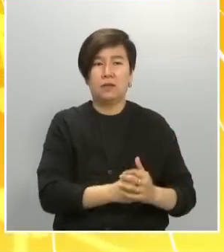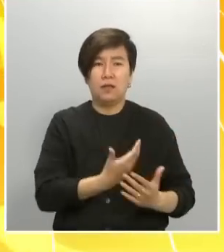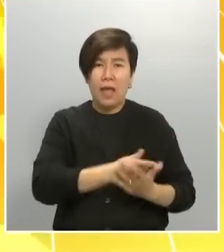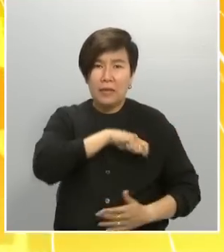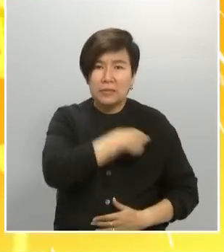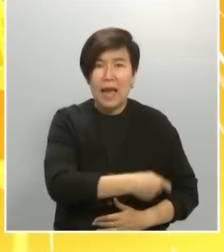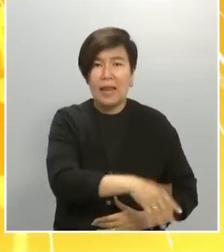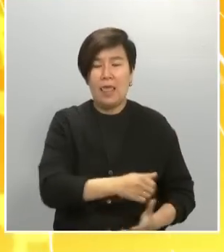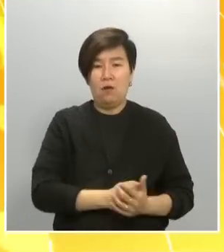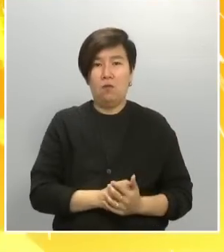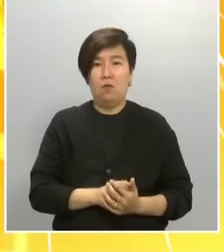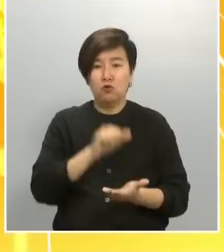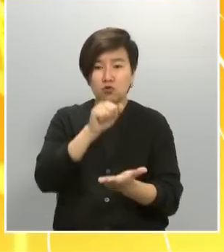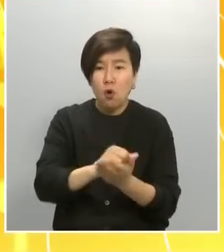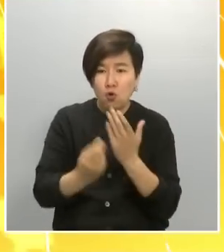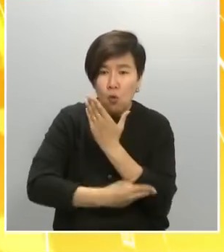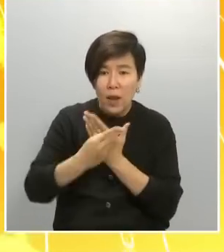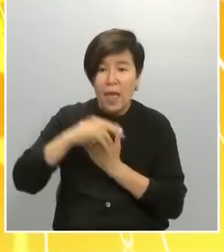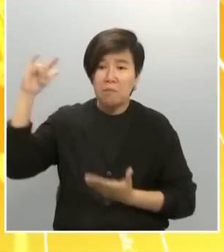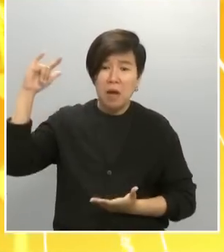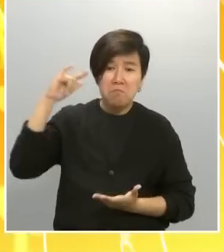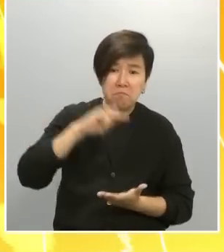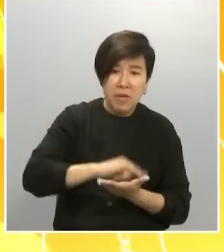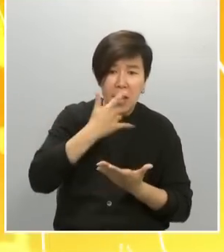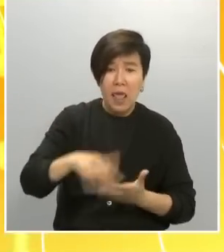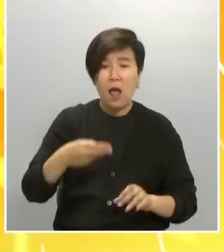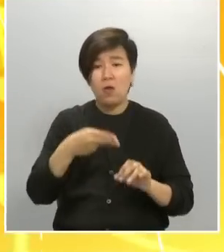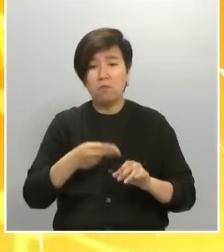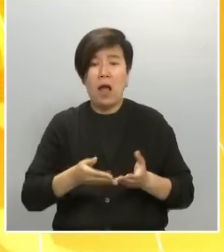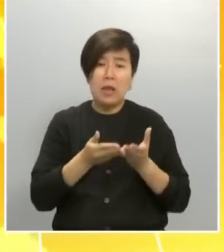งแรมเองบางคนนั่งเครื่องบินไปเสียค่าน้ำมันเดินทางไปถึงแล้วยกเลิกแบบนี้ค่ะ